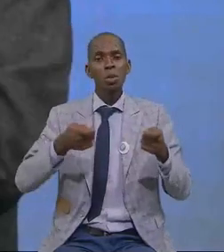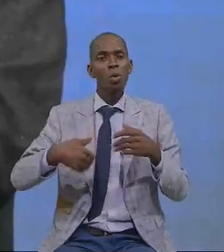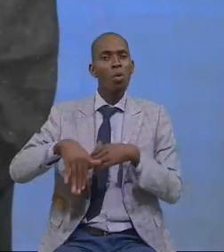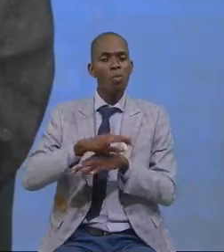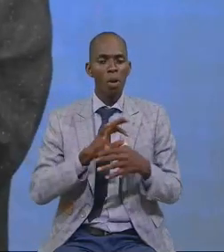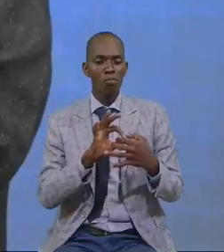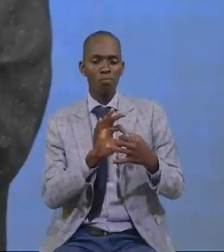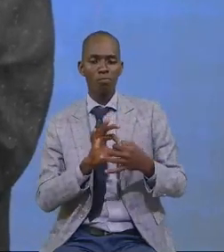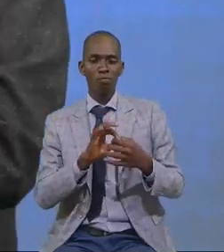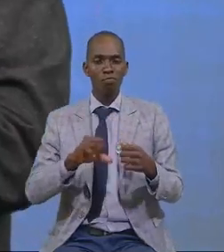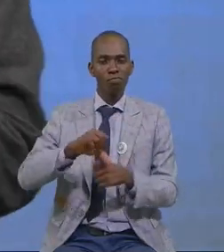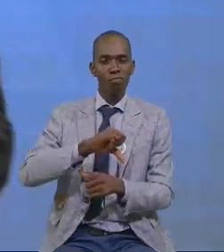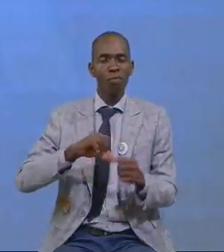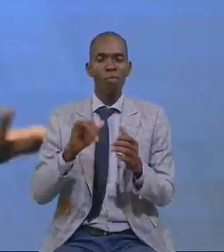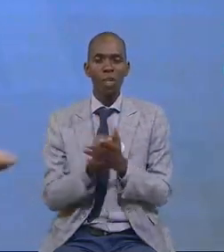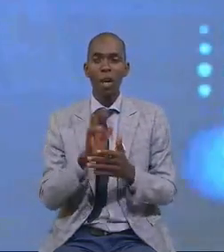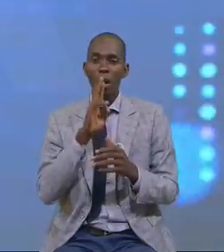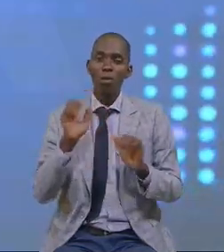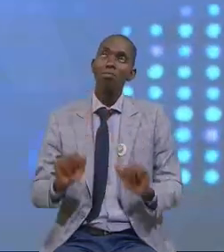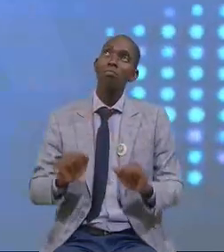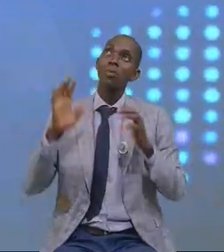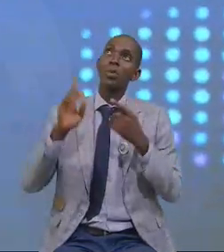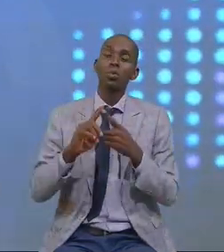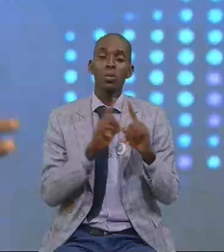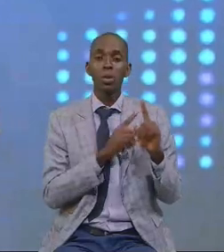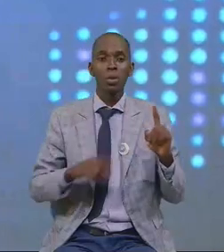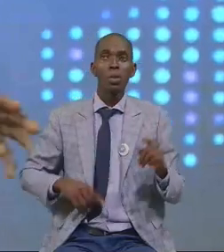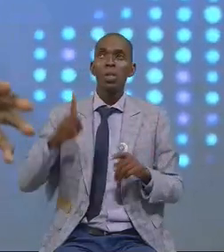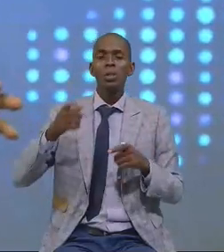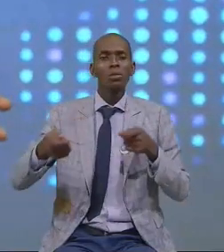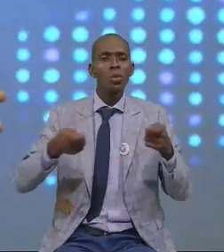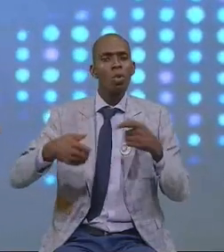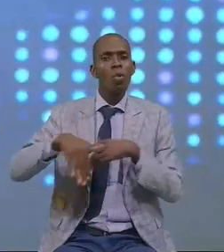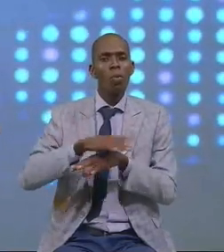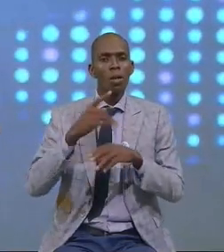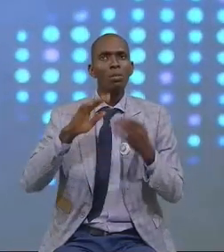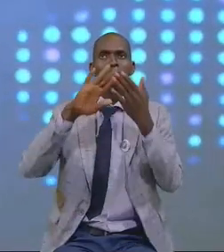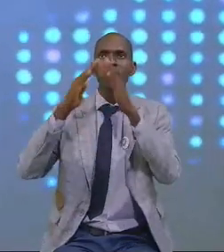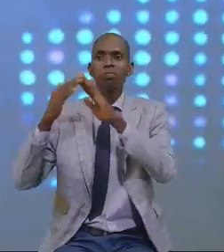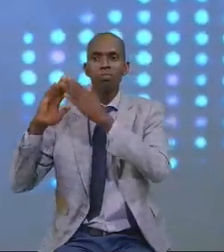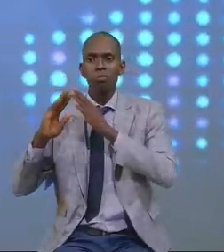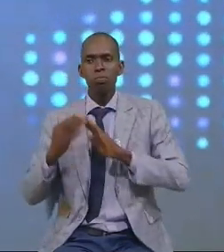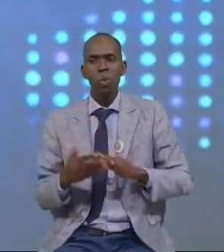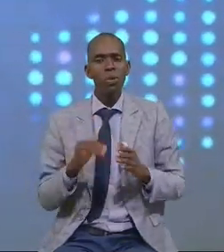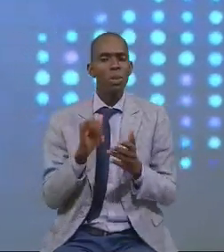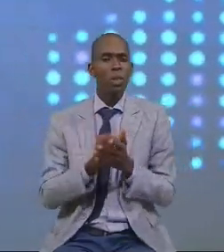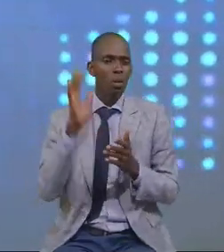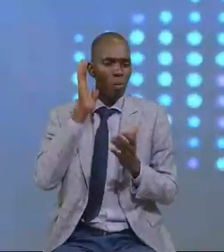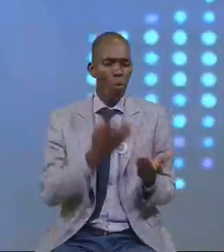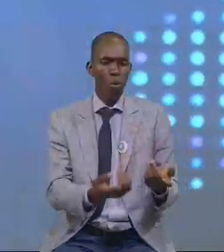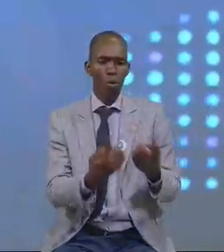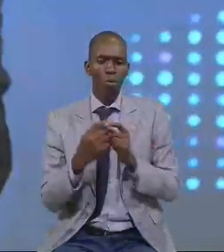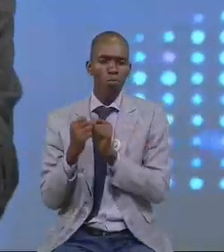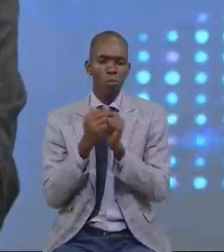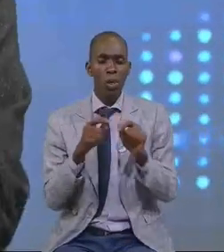communions qui se livrent au Seigneur. Il règne sur les communautés qui vont venir comme toute une